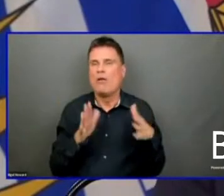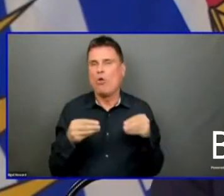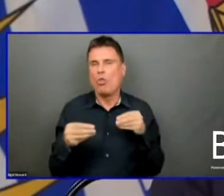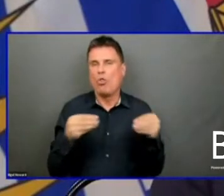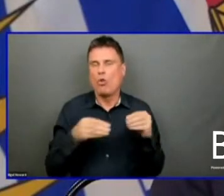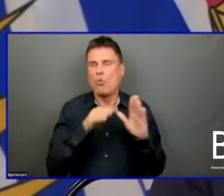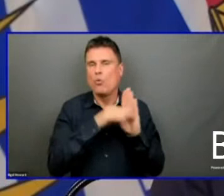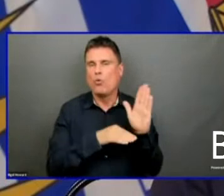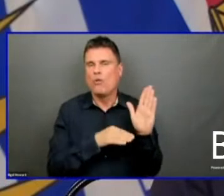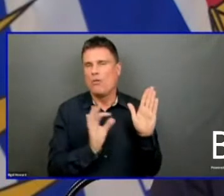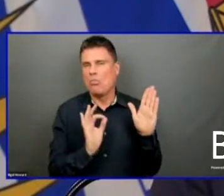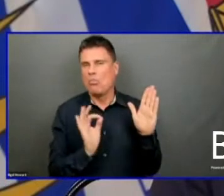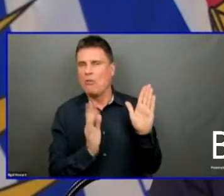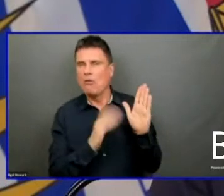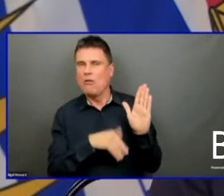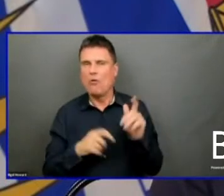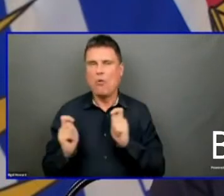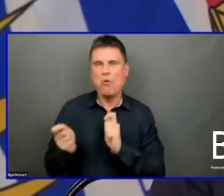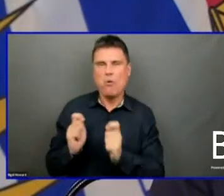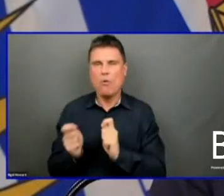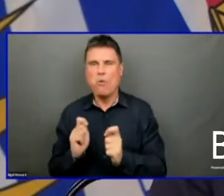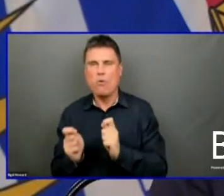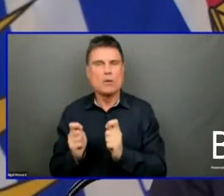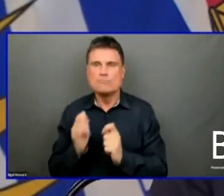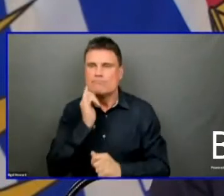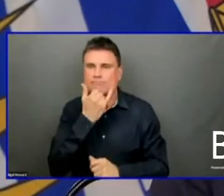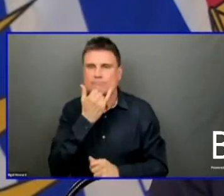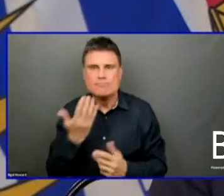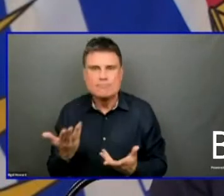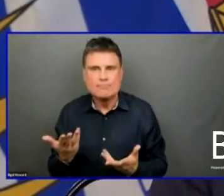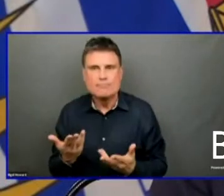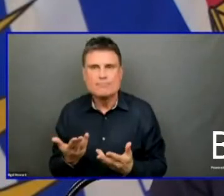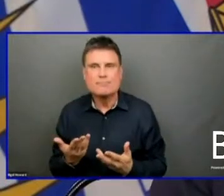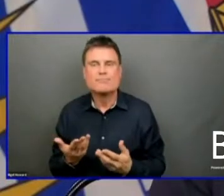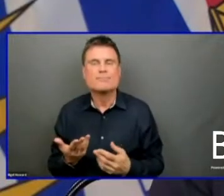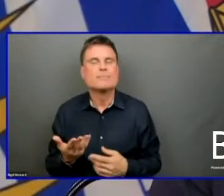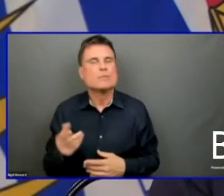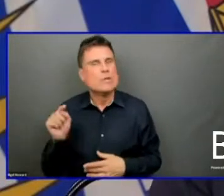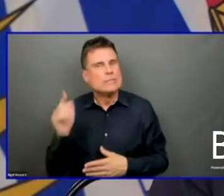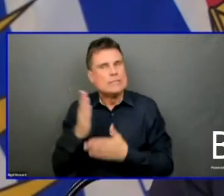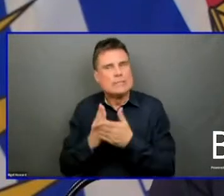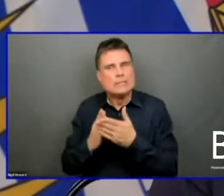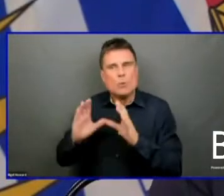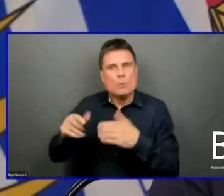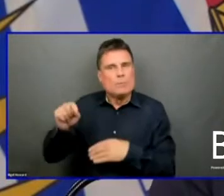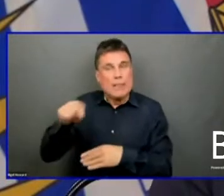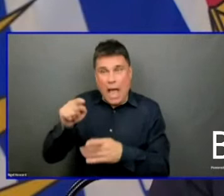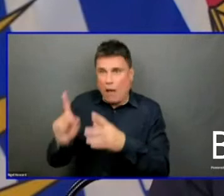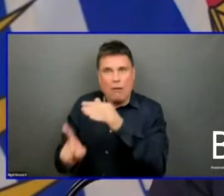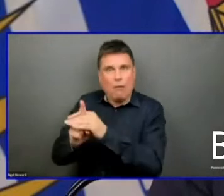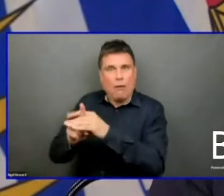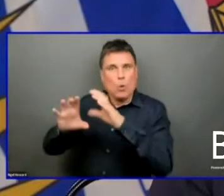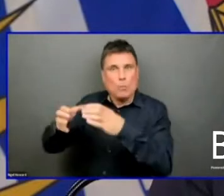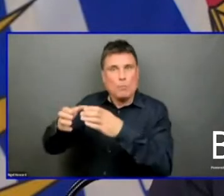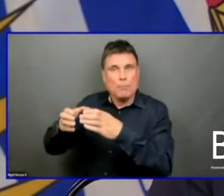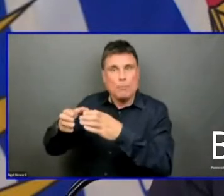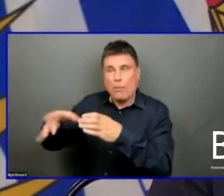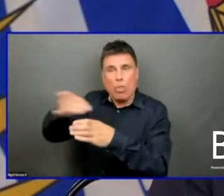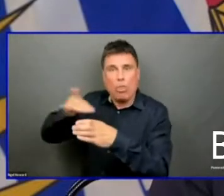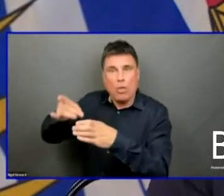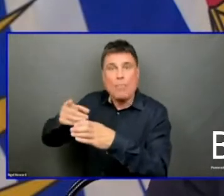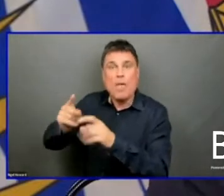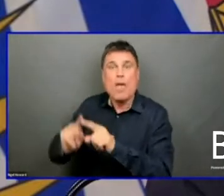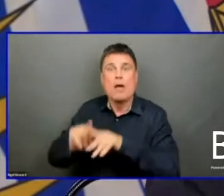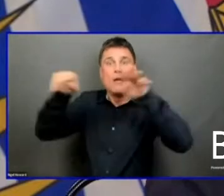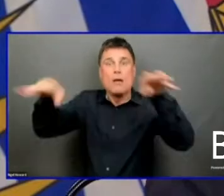group activities that were happening in those settings. Tanya, do you have a 就是因 follow-up? 为所有的卫生 Yes, please, and if we 措 could get 施 an